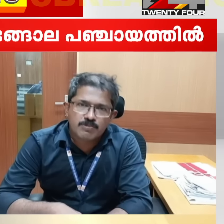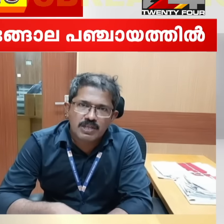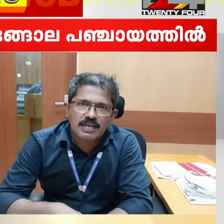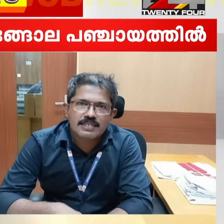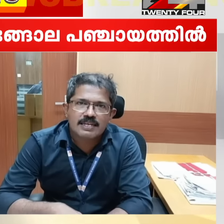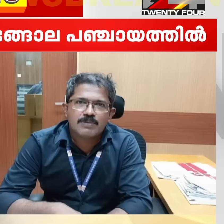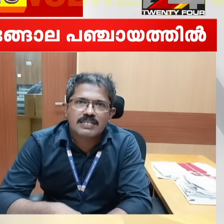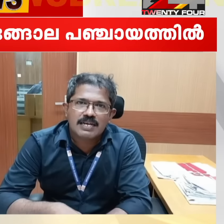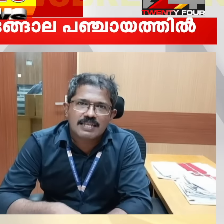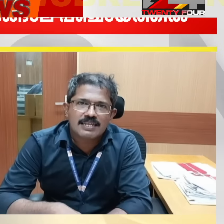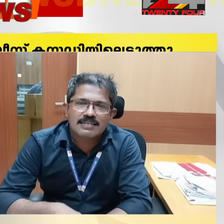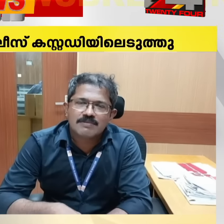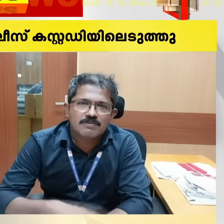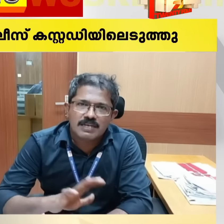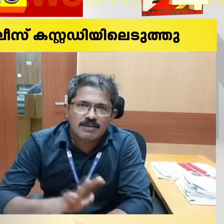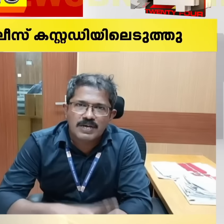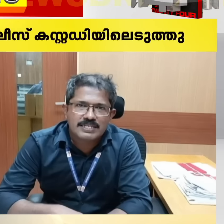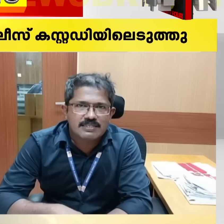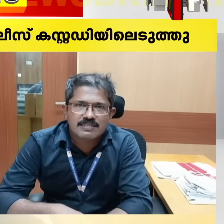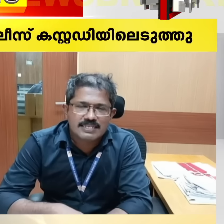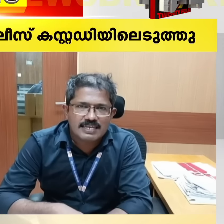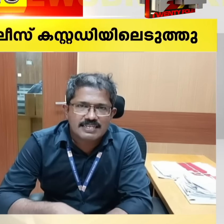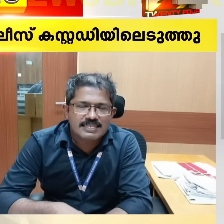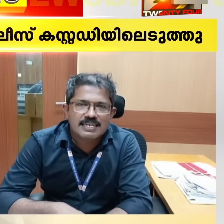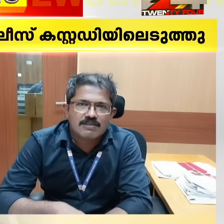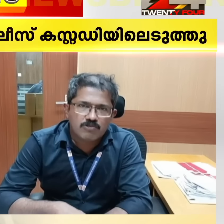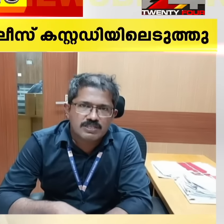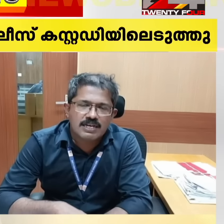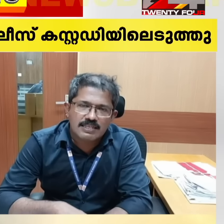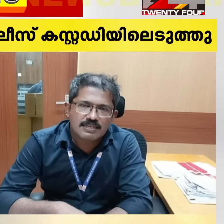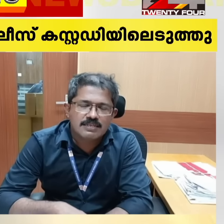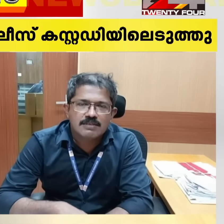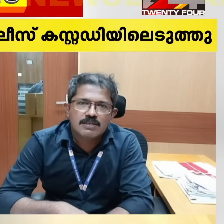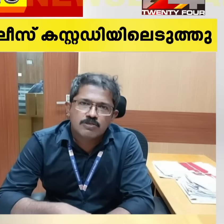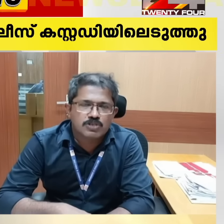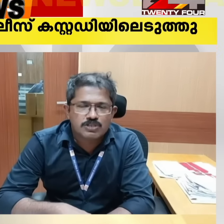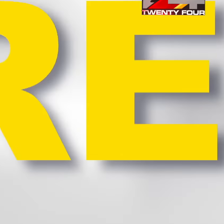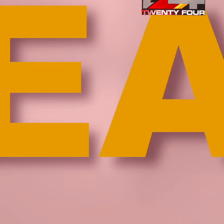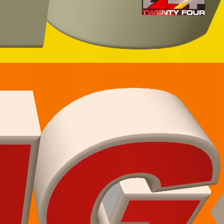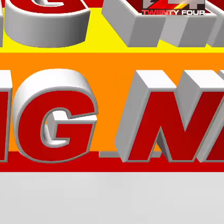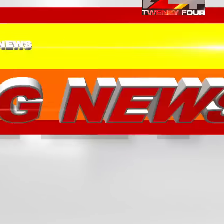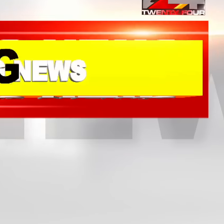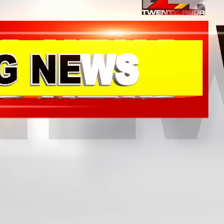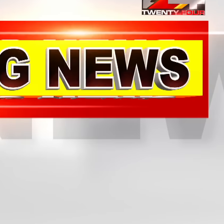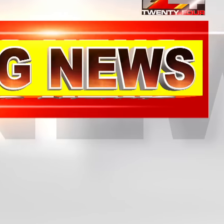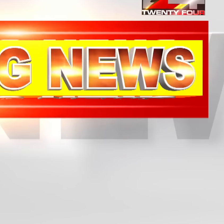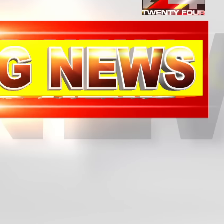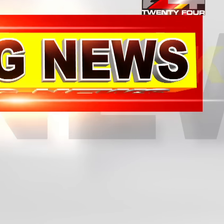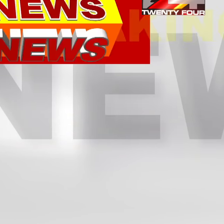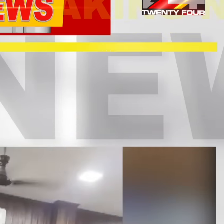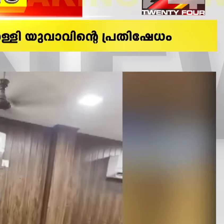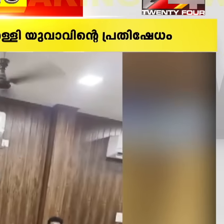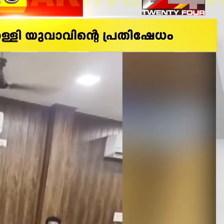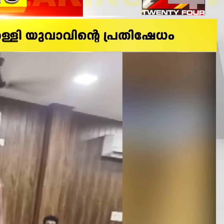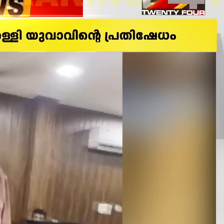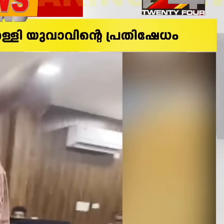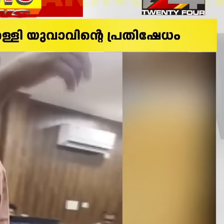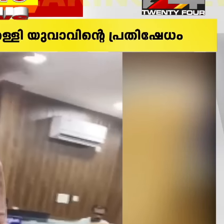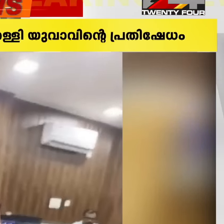മുതലായ കാരണം പിന്നെ ഞങ്ങൾ മാറ്റുന്നത് ശരിയായ രീതിയിൽ നിന്നുകൊണ്ട് ഞങ്ങളതിൽ തൊട്ടിട്ടുമില്ല. നിതിൻ അംബുജുണ്ട്